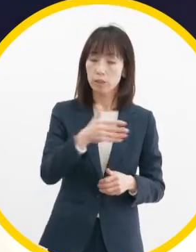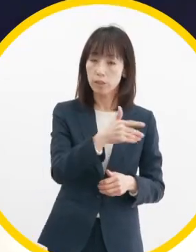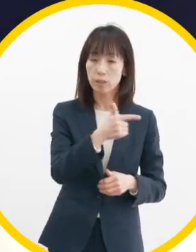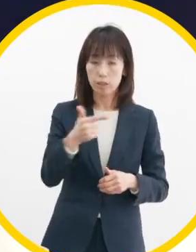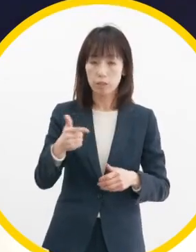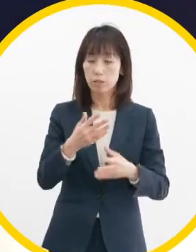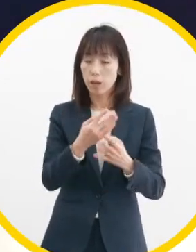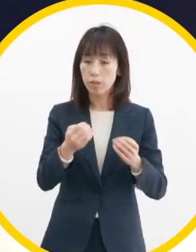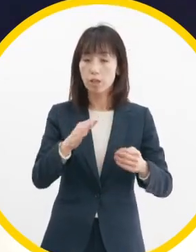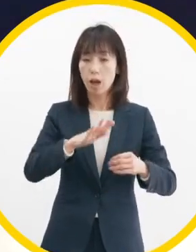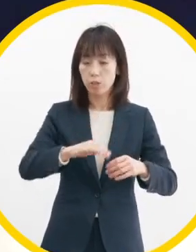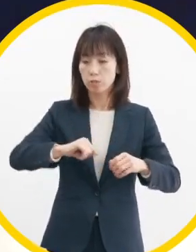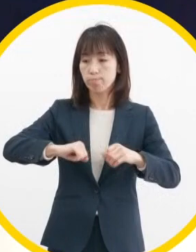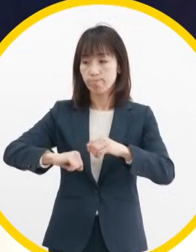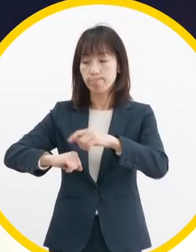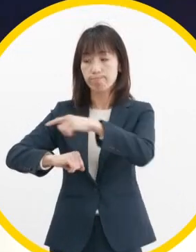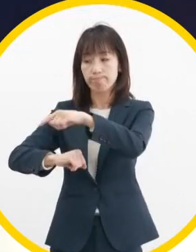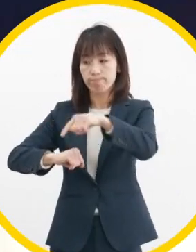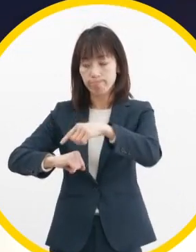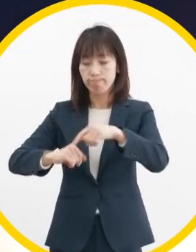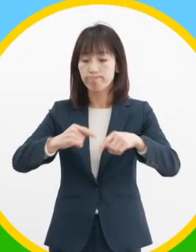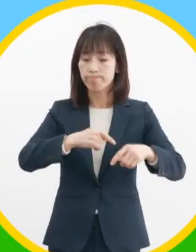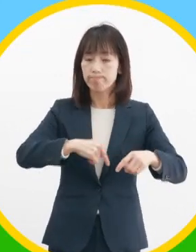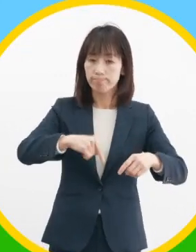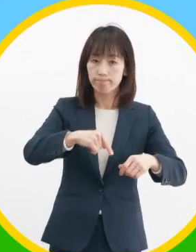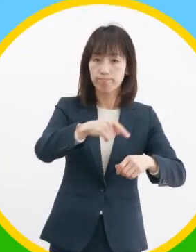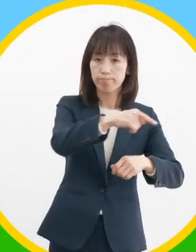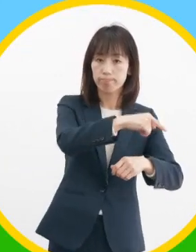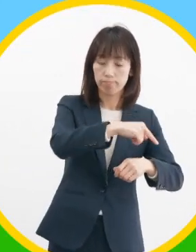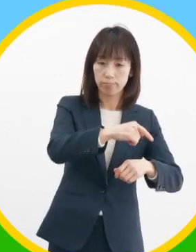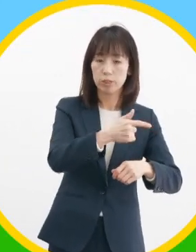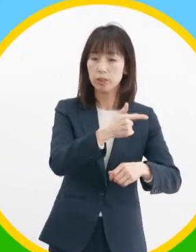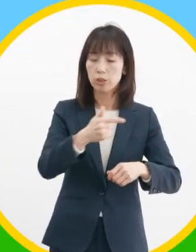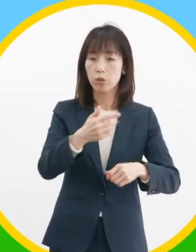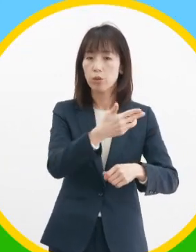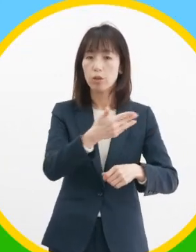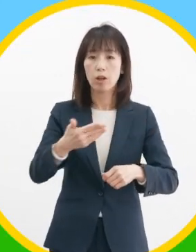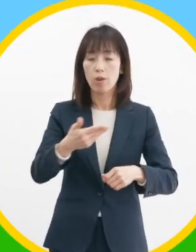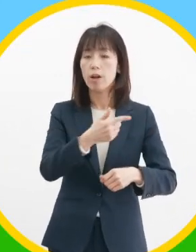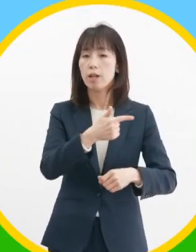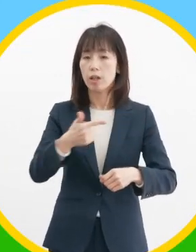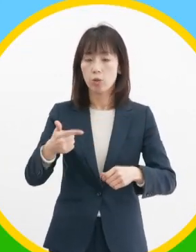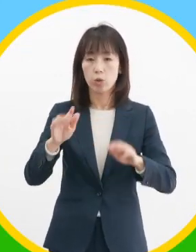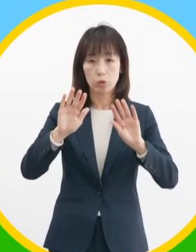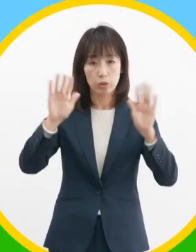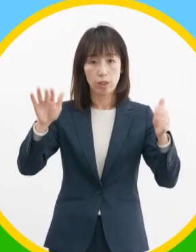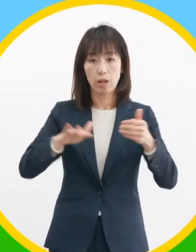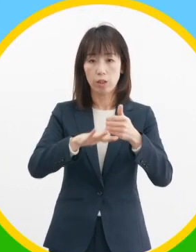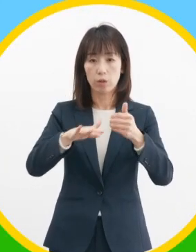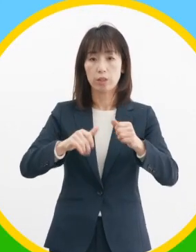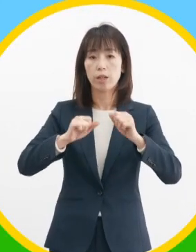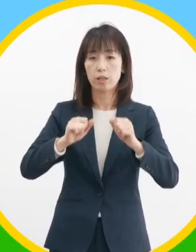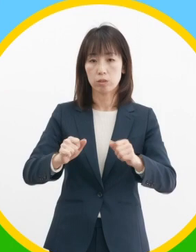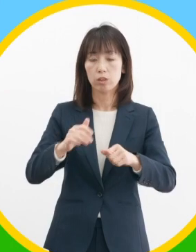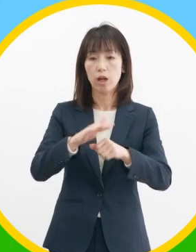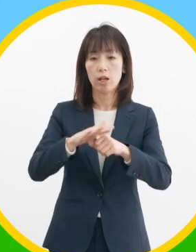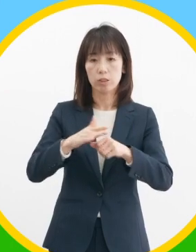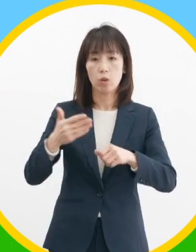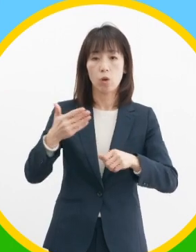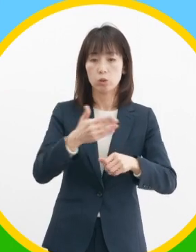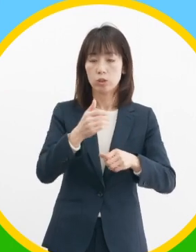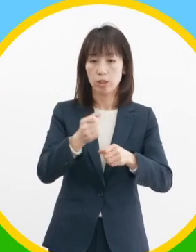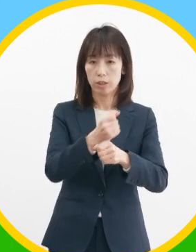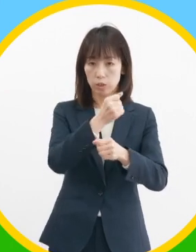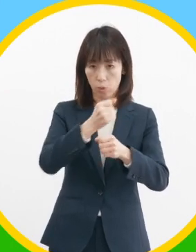魚介類の宝庫伊勢湾三河湾をはじめ、渥美外海やさまざまな川など豊かな環境で行われている愛